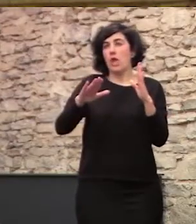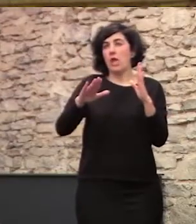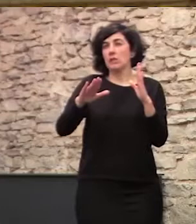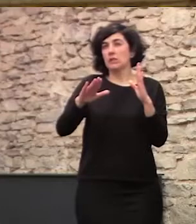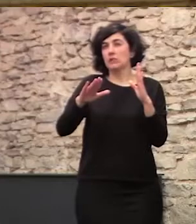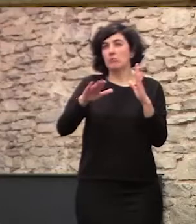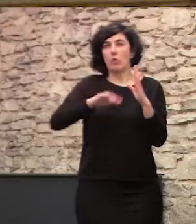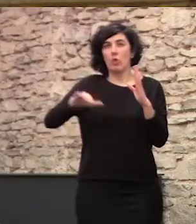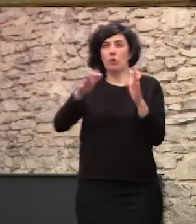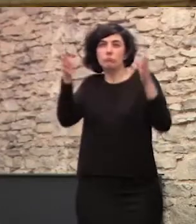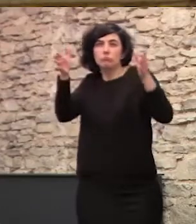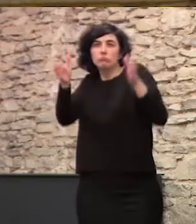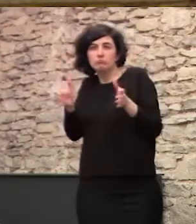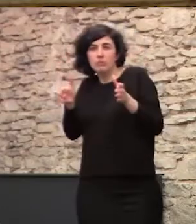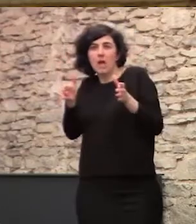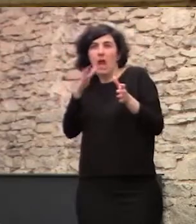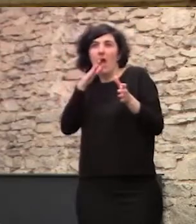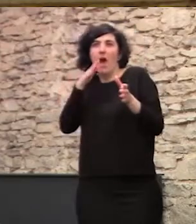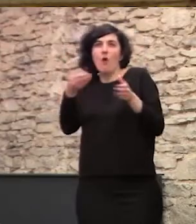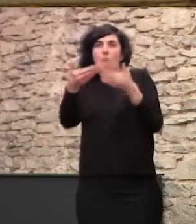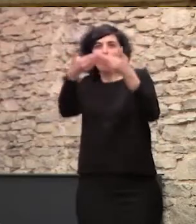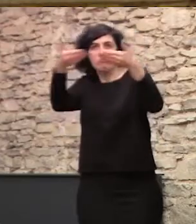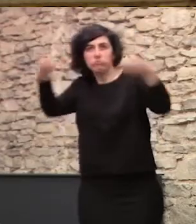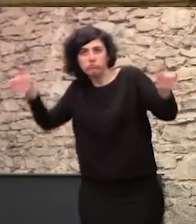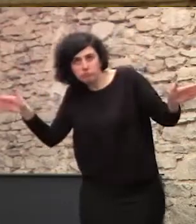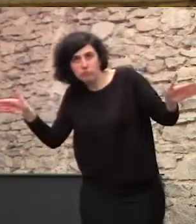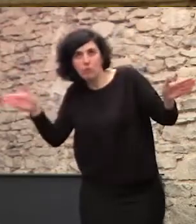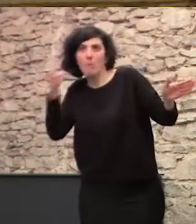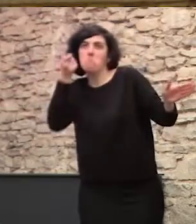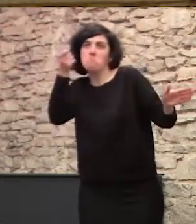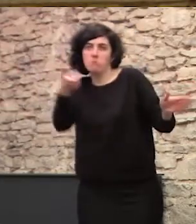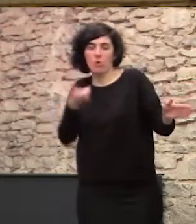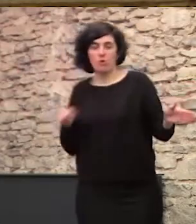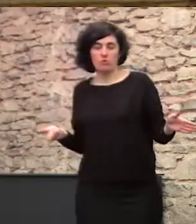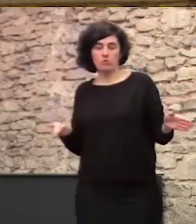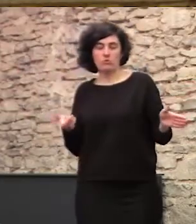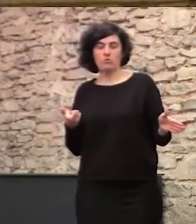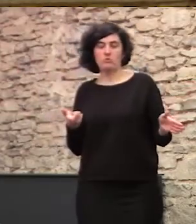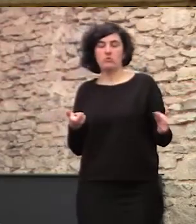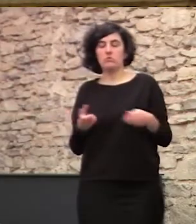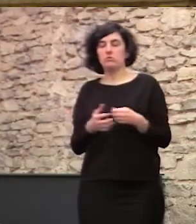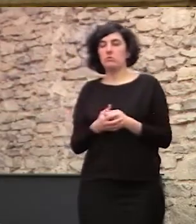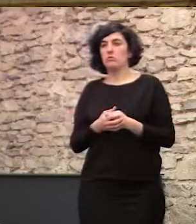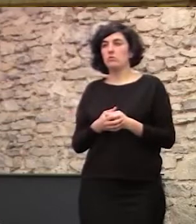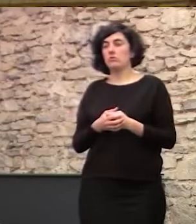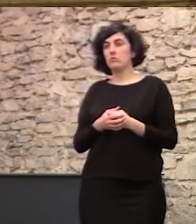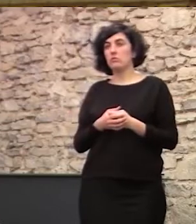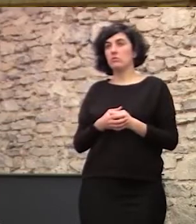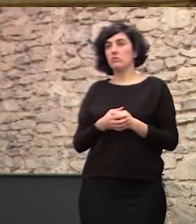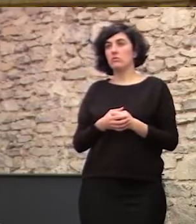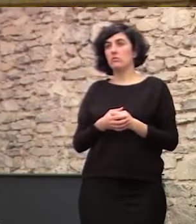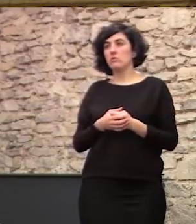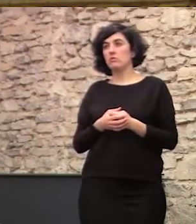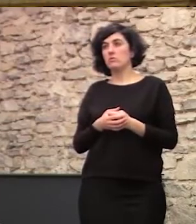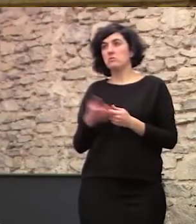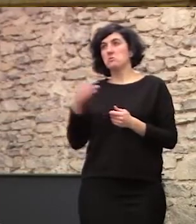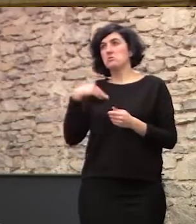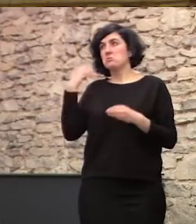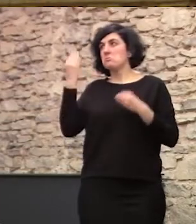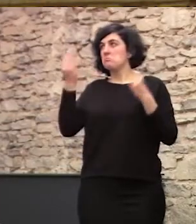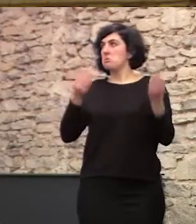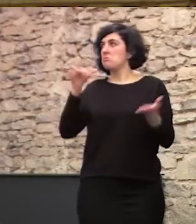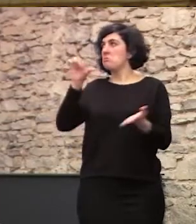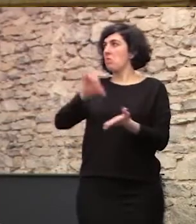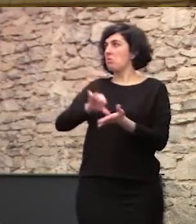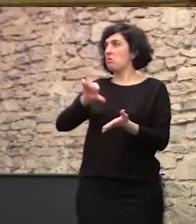orde igual bai ezagutu dut pixka gehiago, ez askoz gehiago, baina bai, bai, bai, bai. Eta zentrotan bai irutzei diri bat